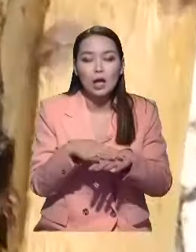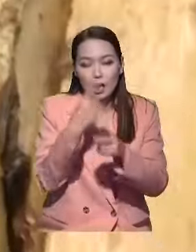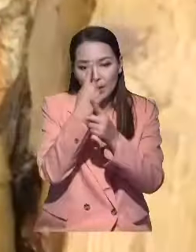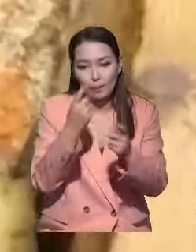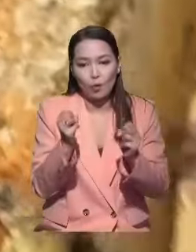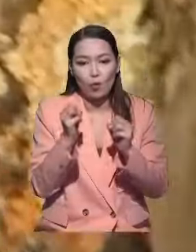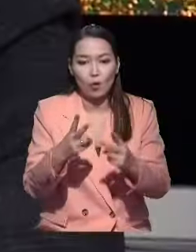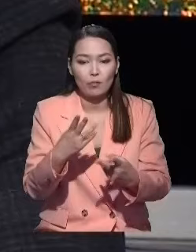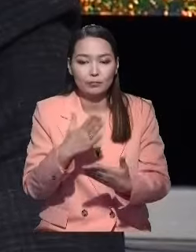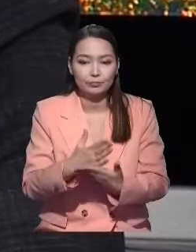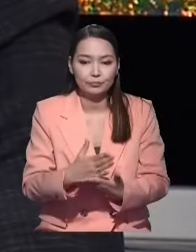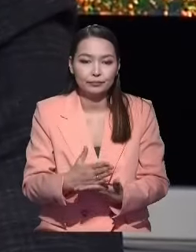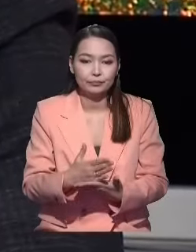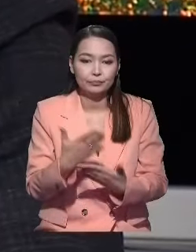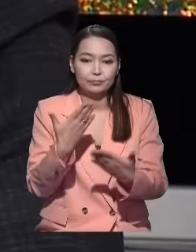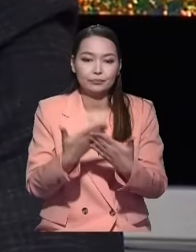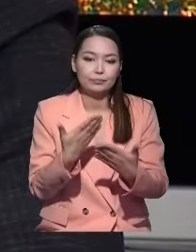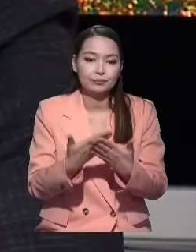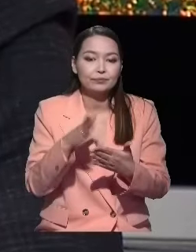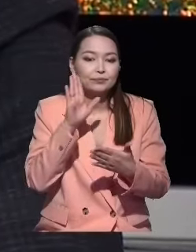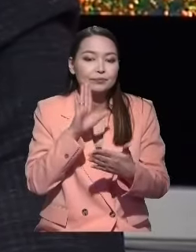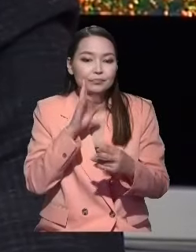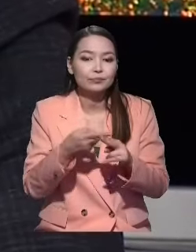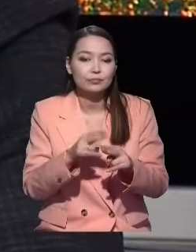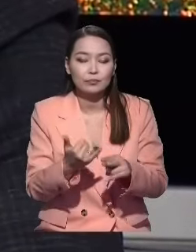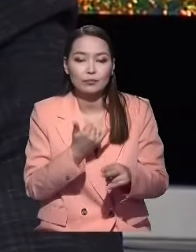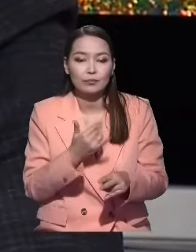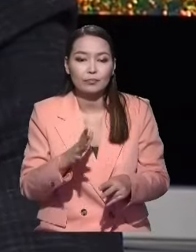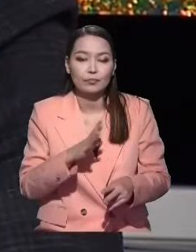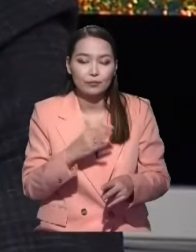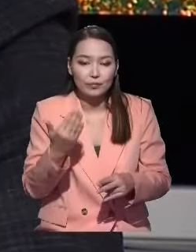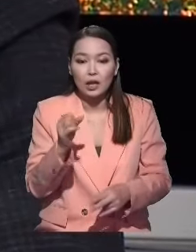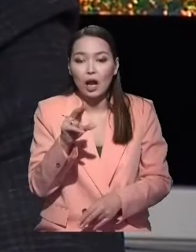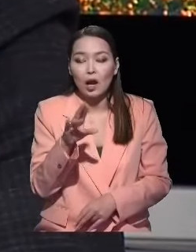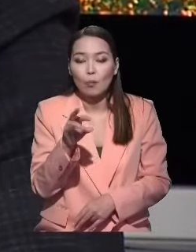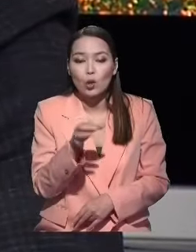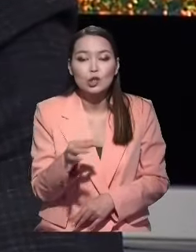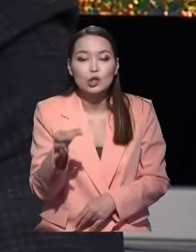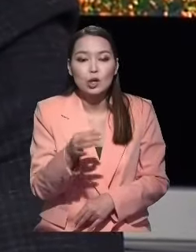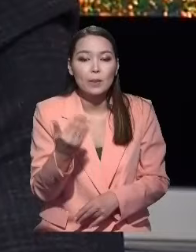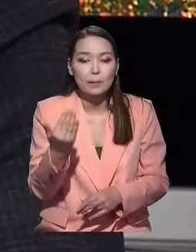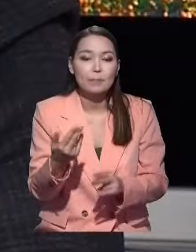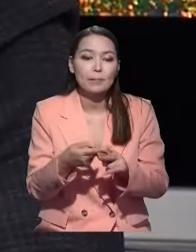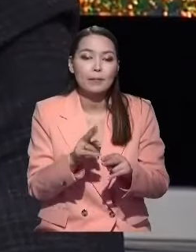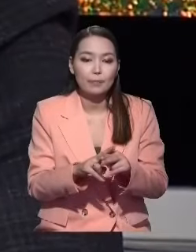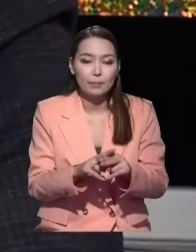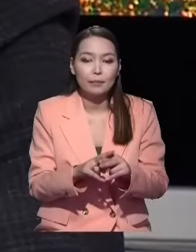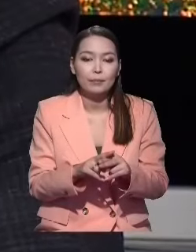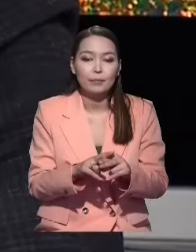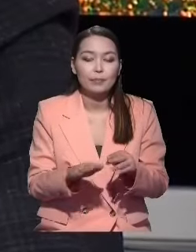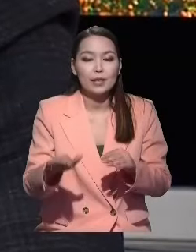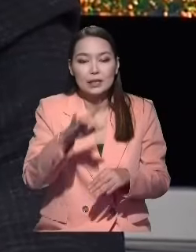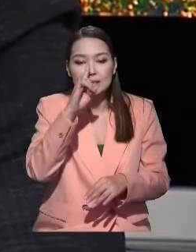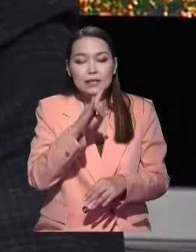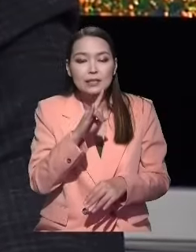синоптики. К примеру, вода, которая у нас была на реке Исиль в Акмолинской области на территории, она сейчас как раз-таки проходит на территорию